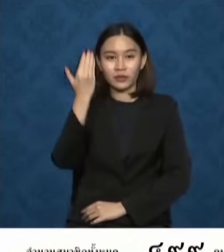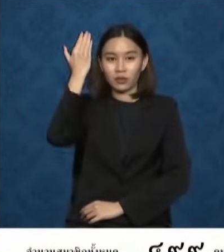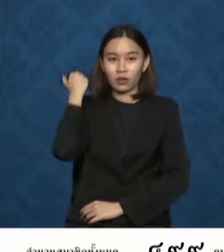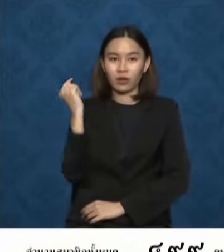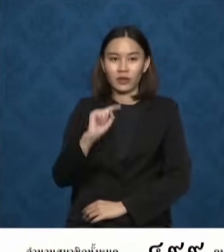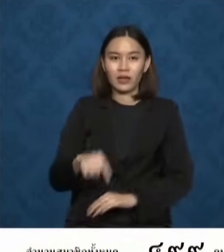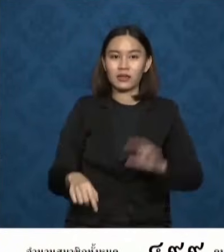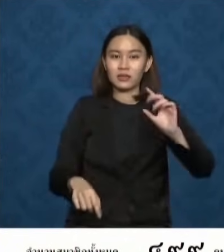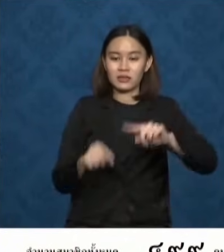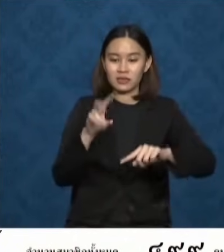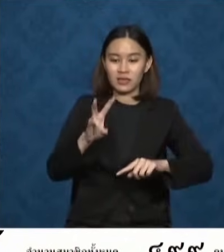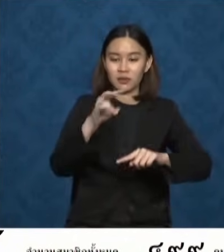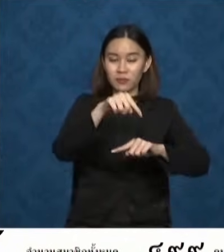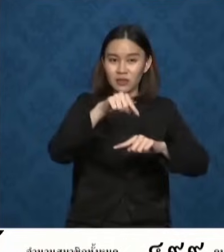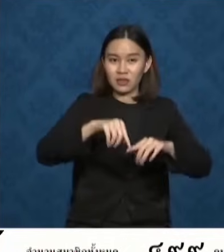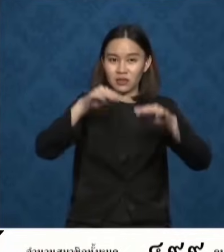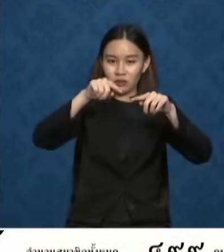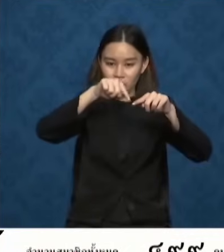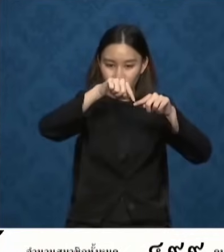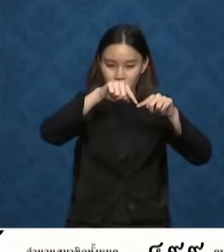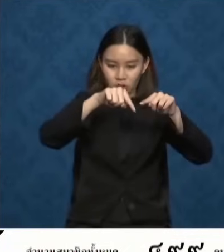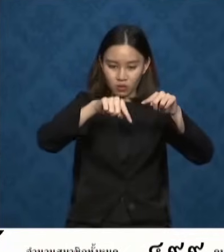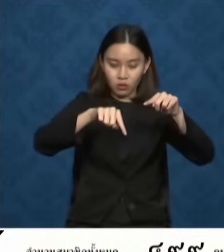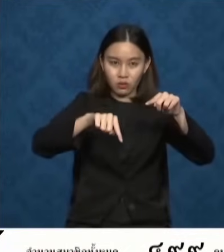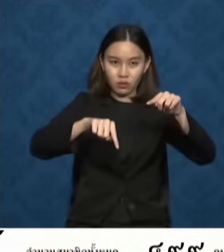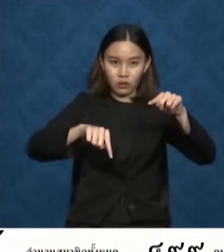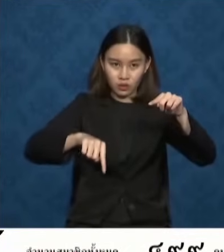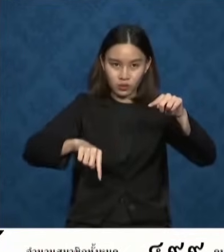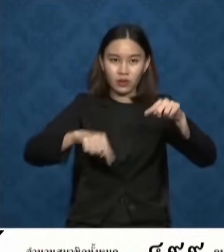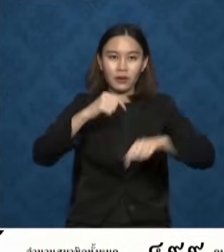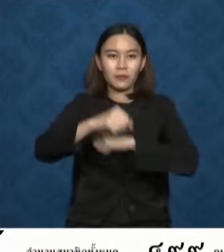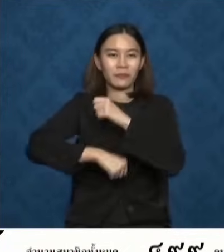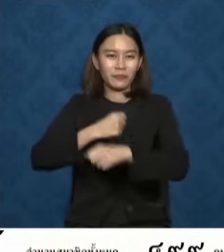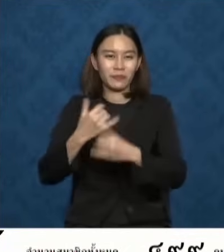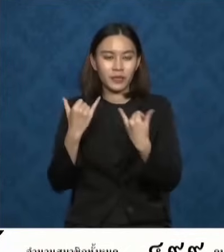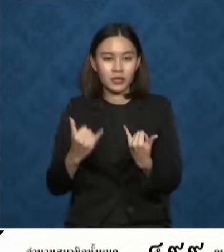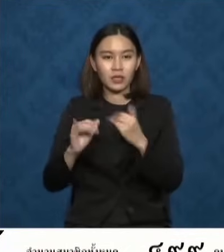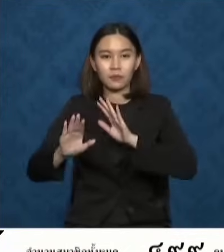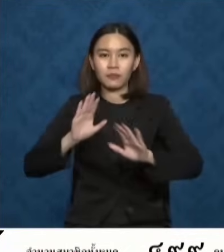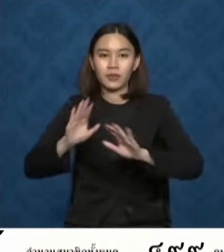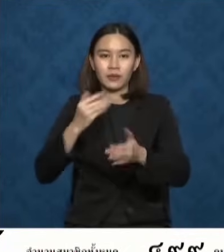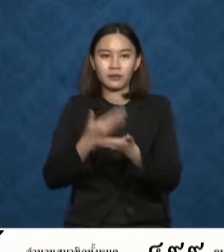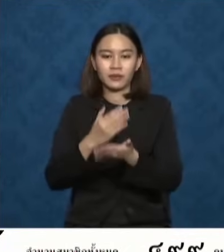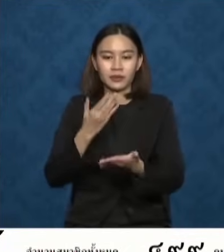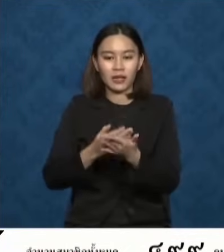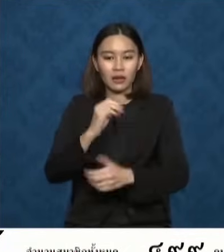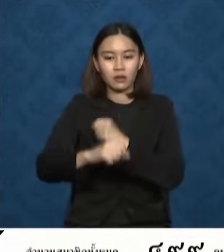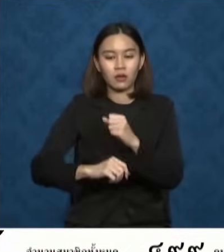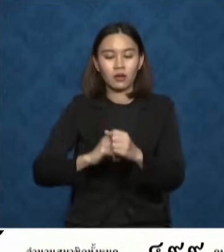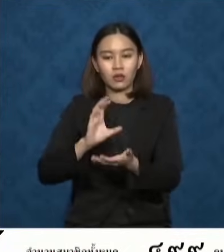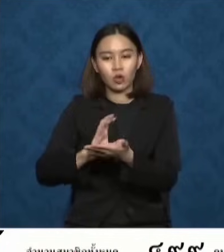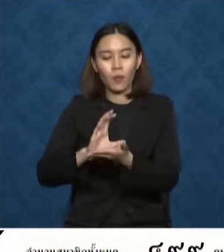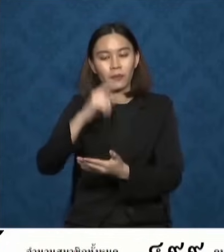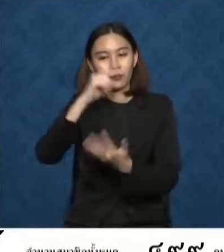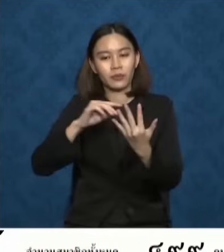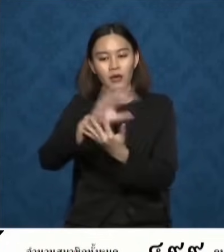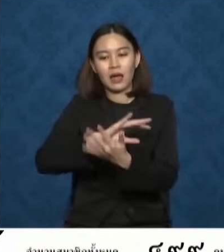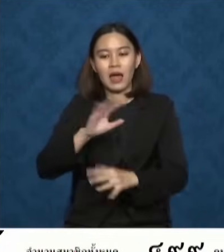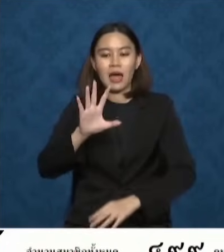7กว่าเปอร์เซ็นต์ลดลงมาเรื่อยลดลงมาเรื่อยลดลงมาเรื่อยปีนี้นี่เมื่อเทียบกับงบประมาณแผ่นดินแล้วนี่